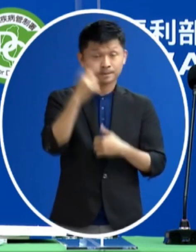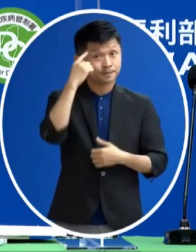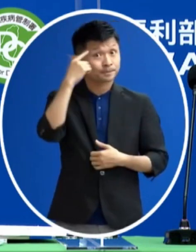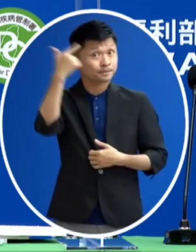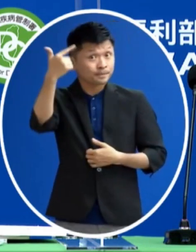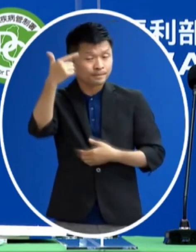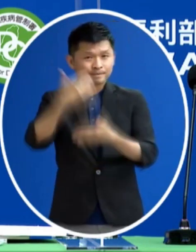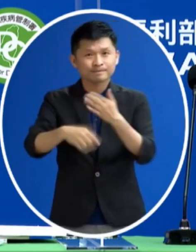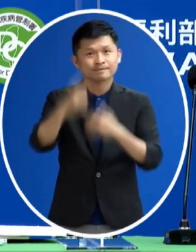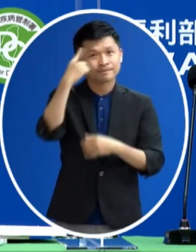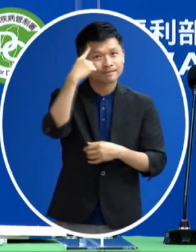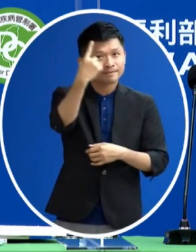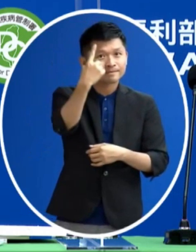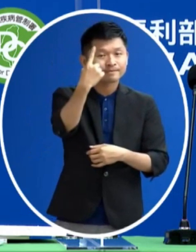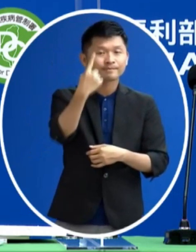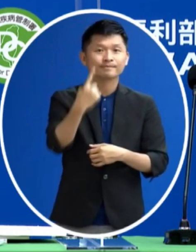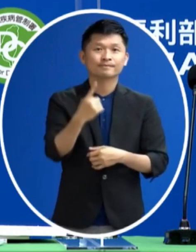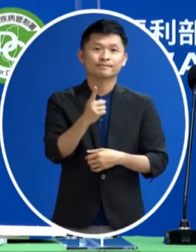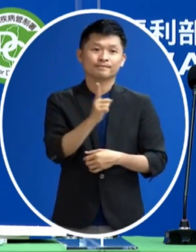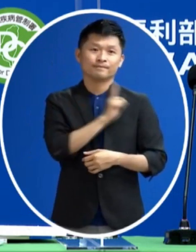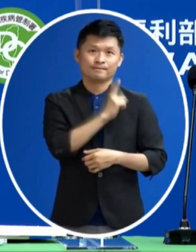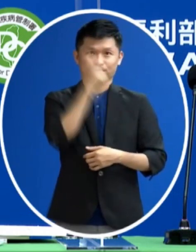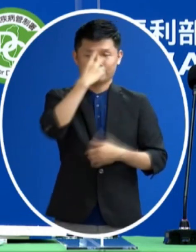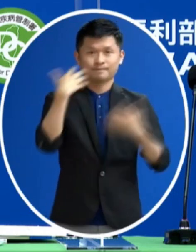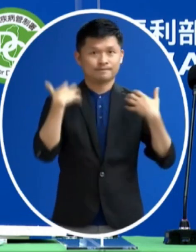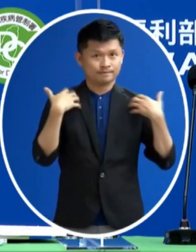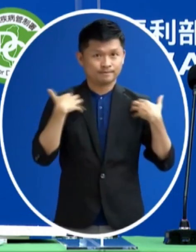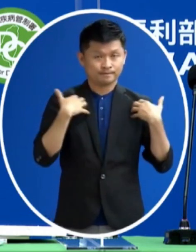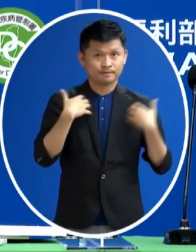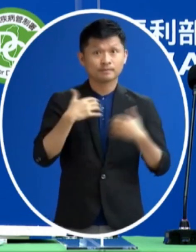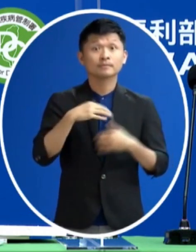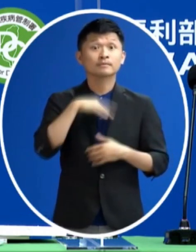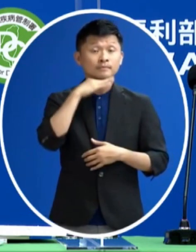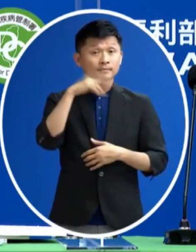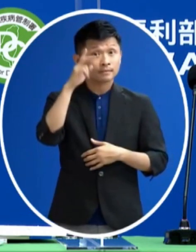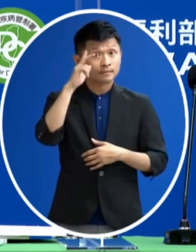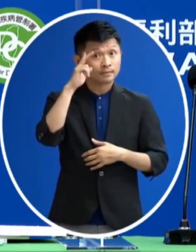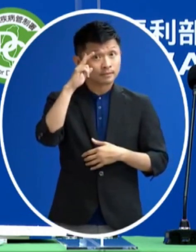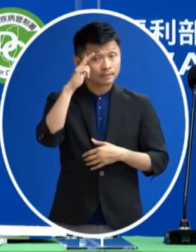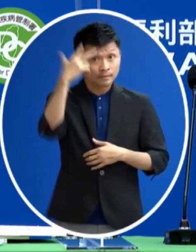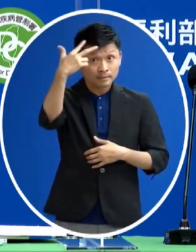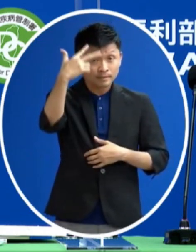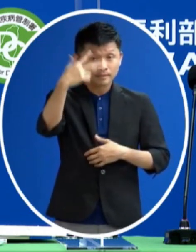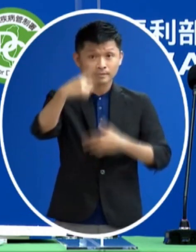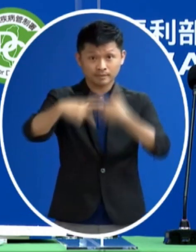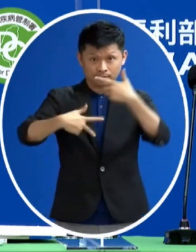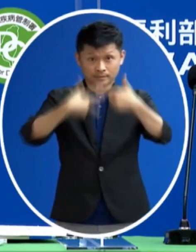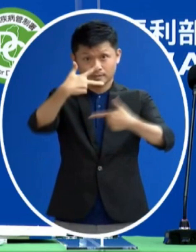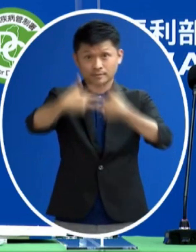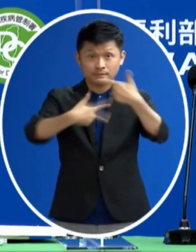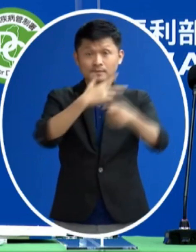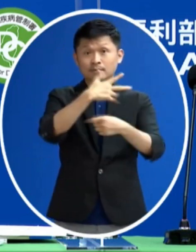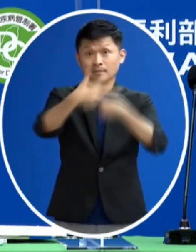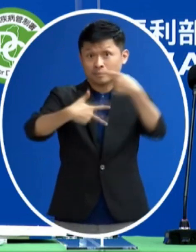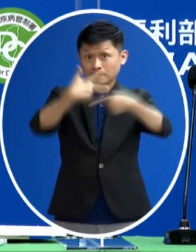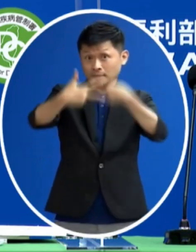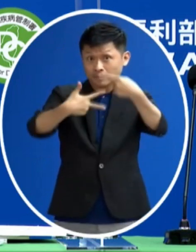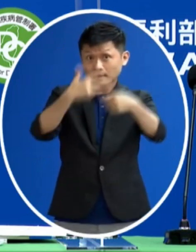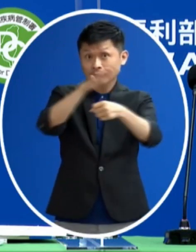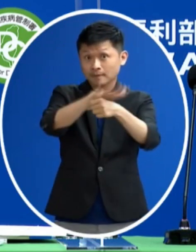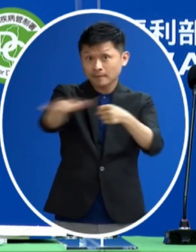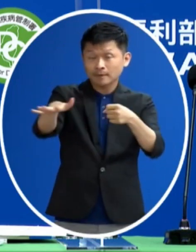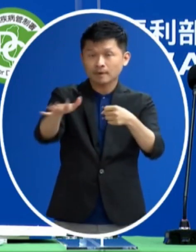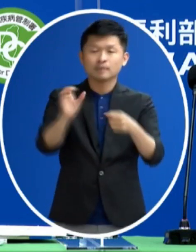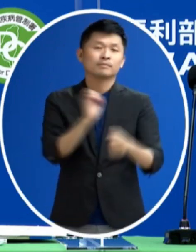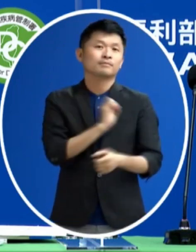的好剩下1天的自主防疫，那已经居隔7天的，那就已经完成了，好，这一次的